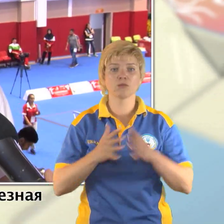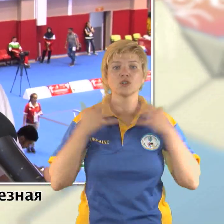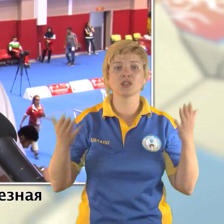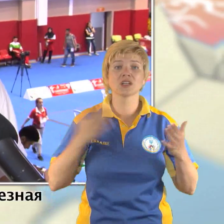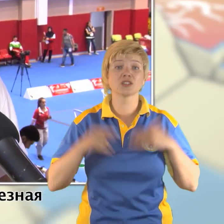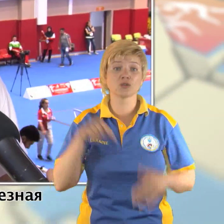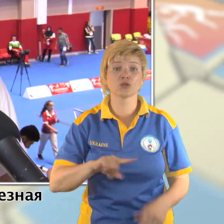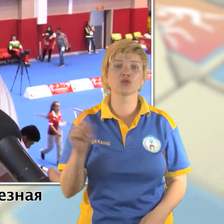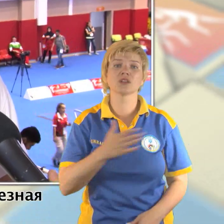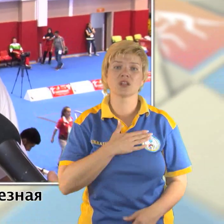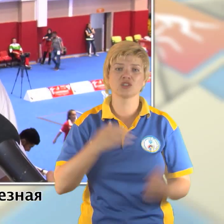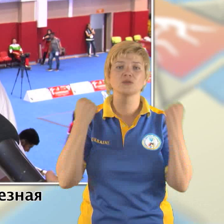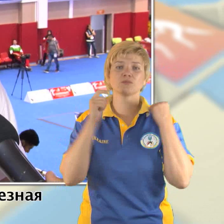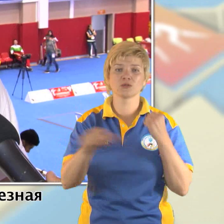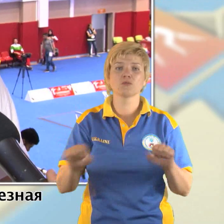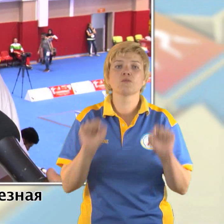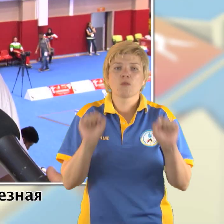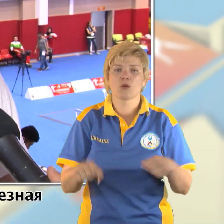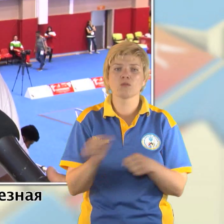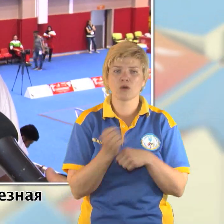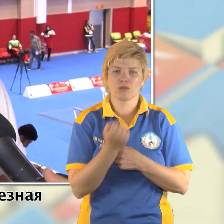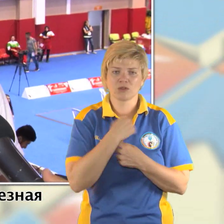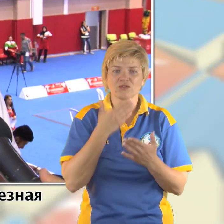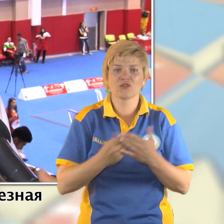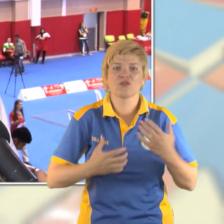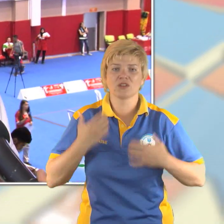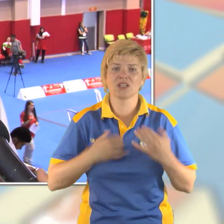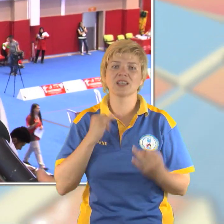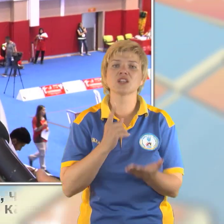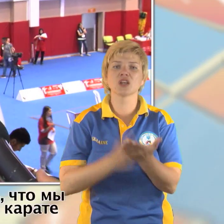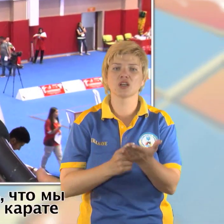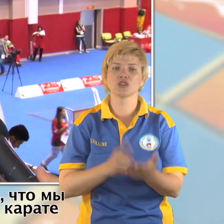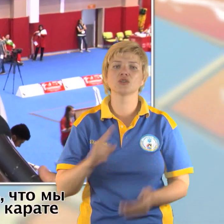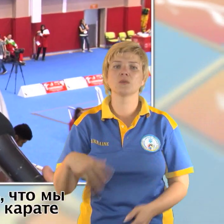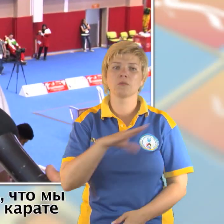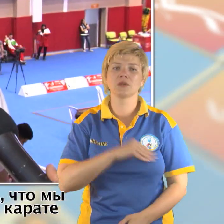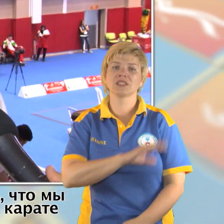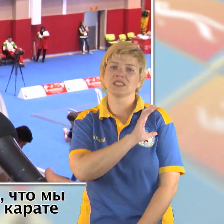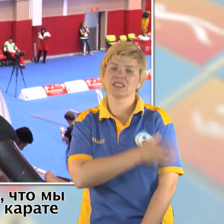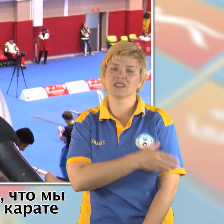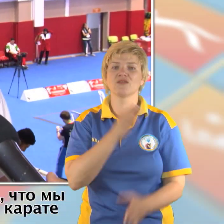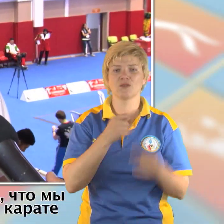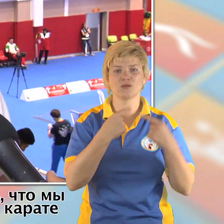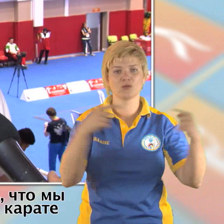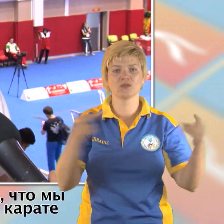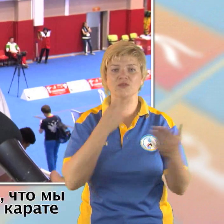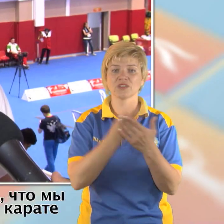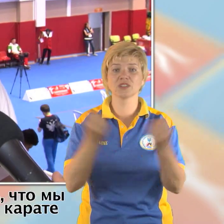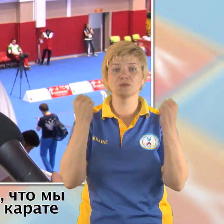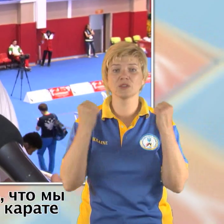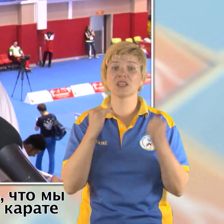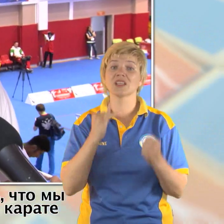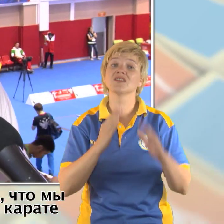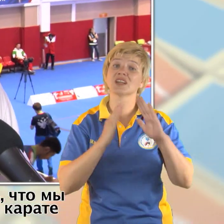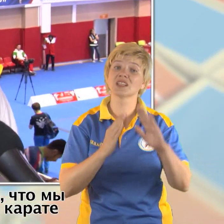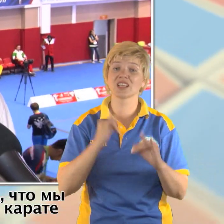і серйозне, так скажемо, радость за то, что наши спортсмены смогли побороть волнение и доказать,